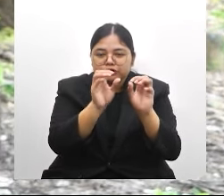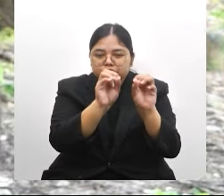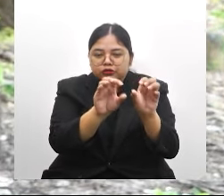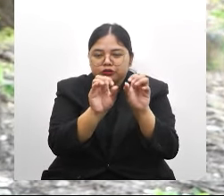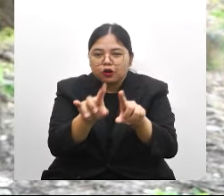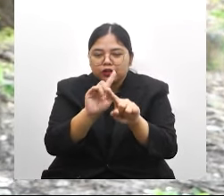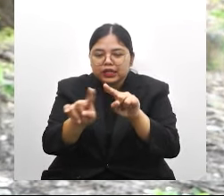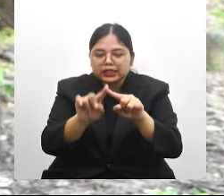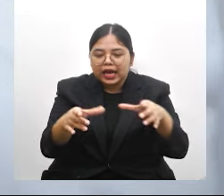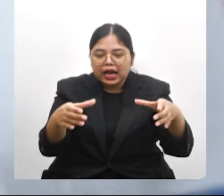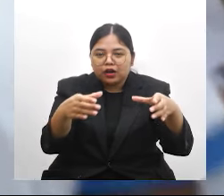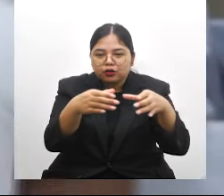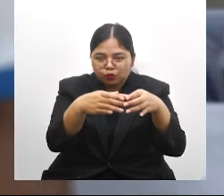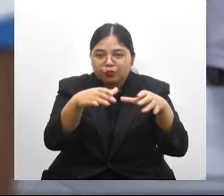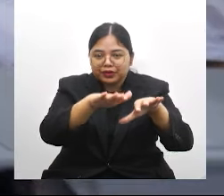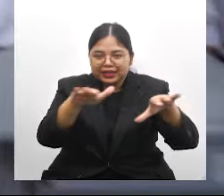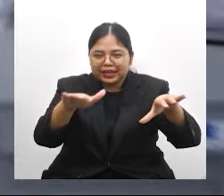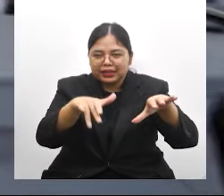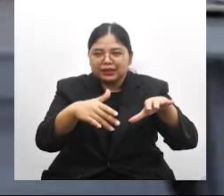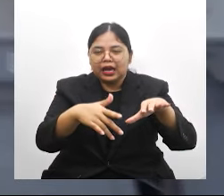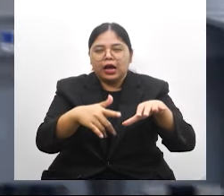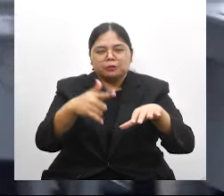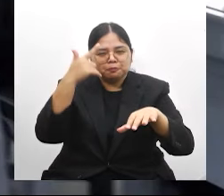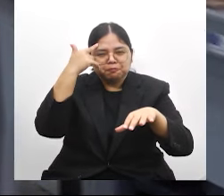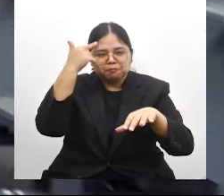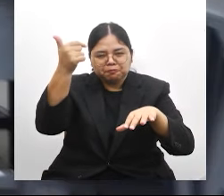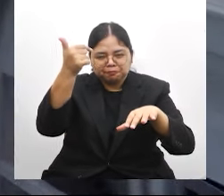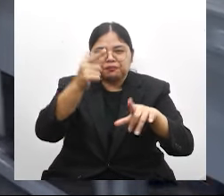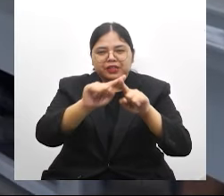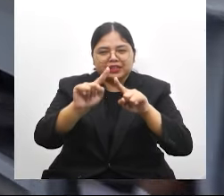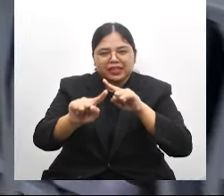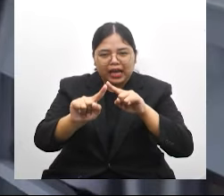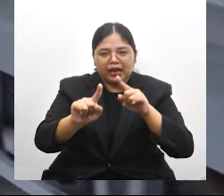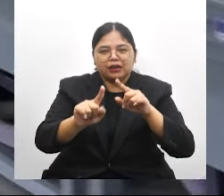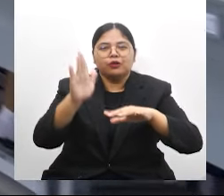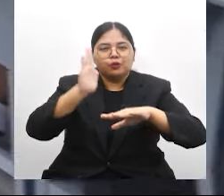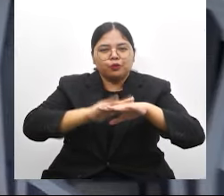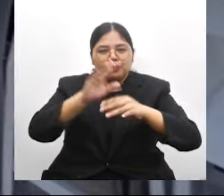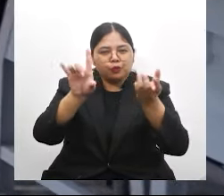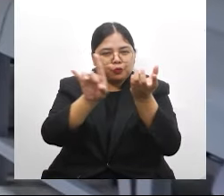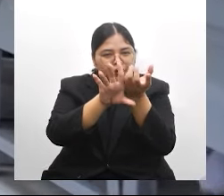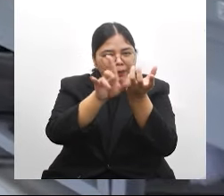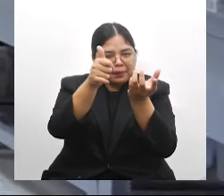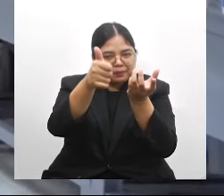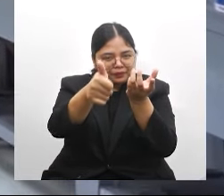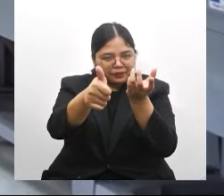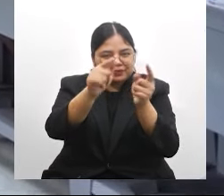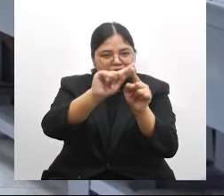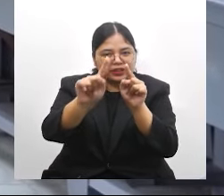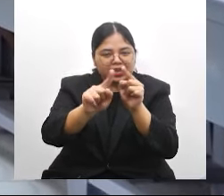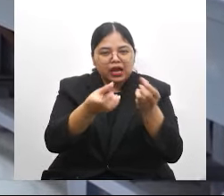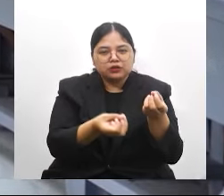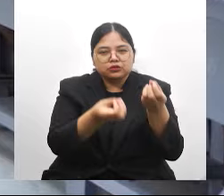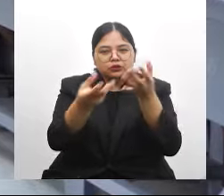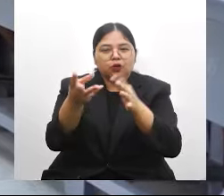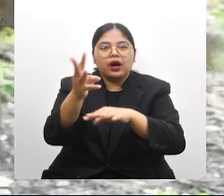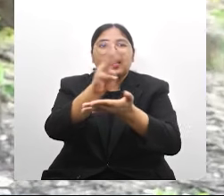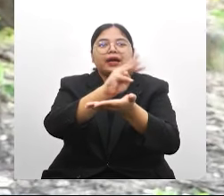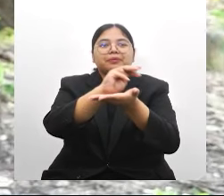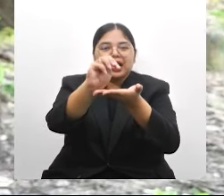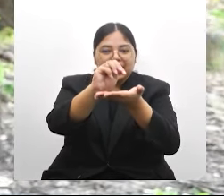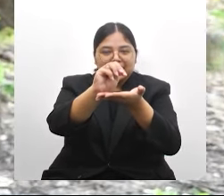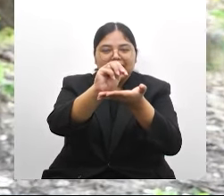เ่อมีความสามารถเรื่องการศึกษาและก็สร้างคนที่มีคุณภาพเพื่อเอ่อส่งต่อให้กับทางมหาลัยหรือ